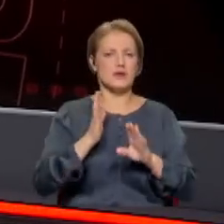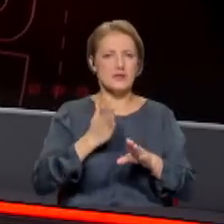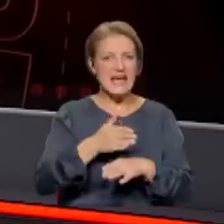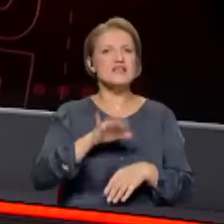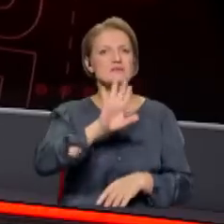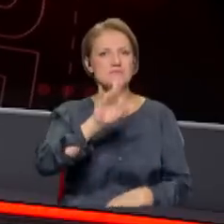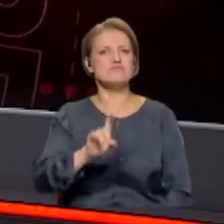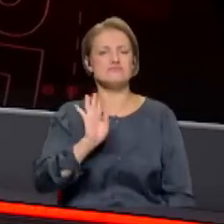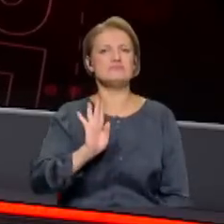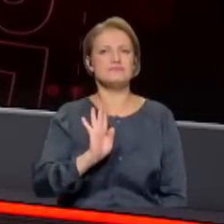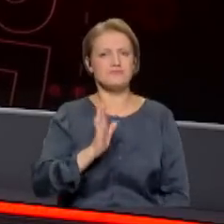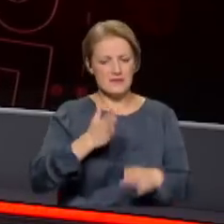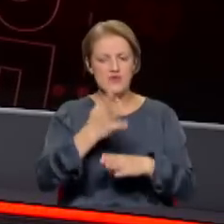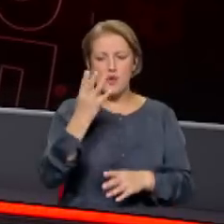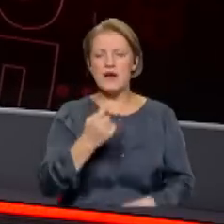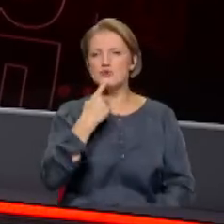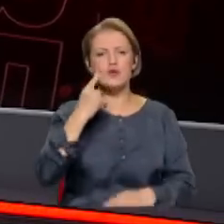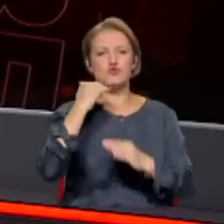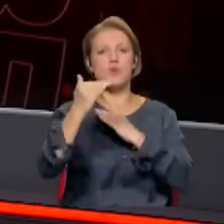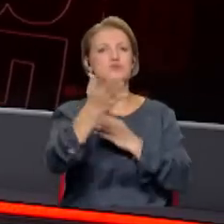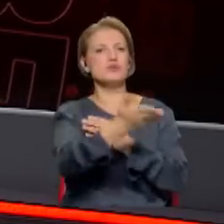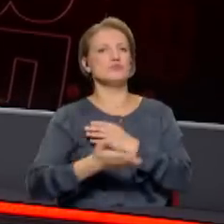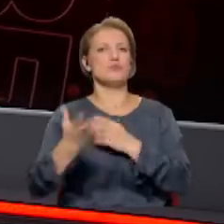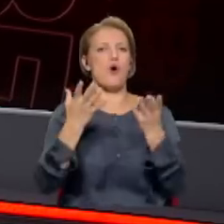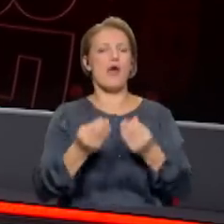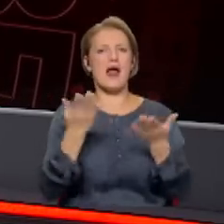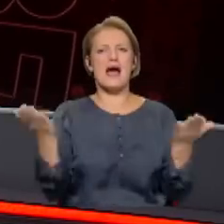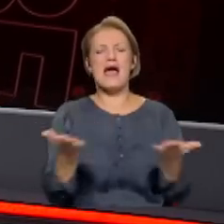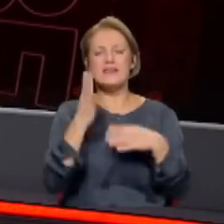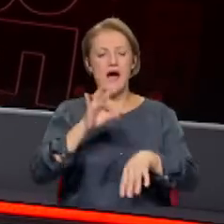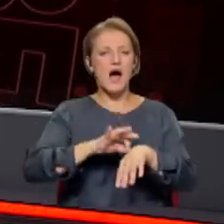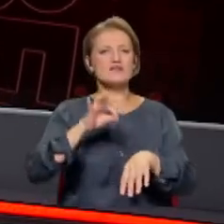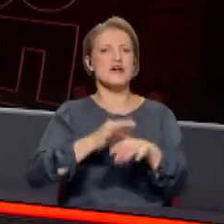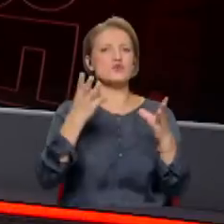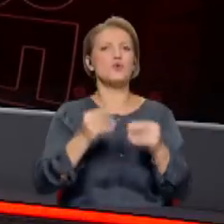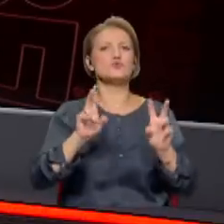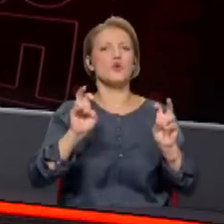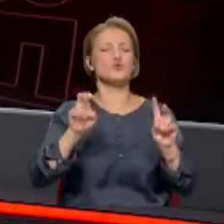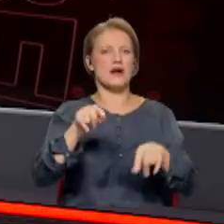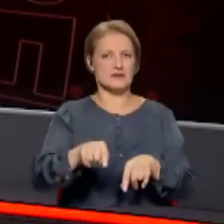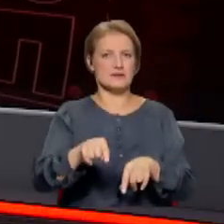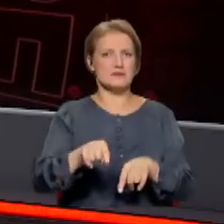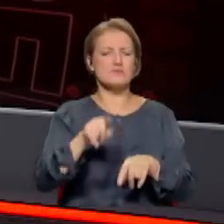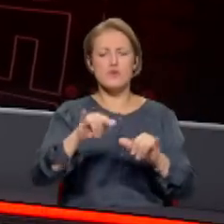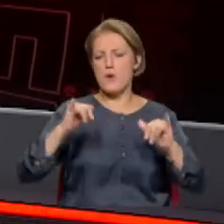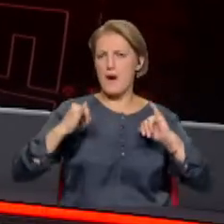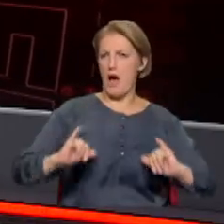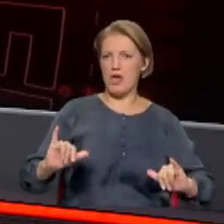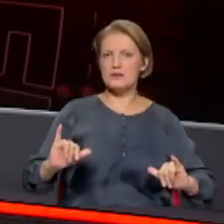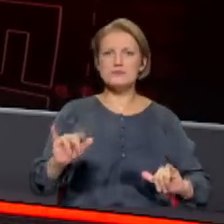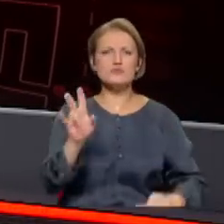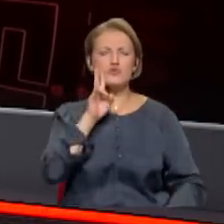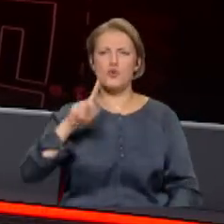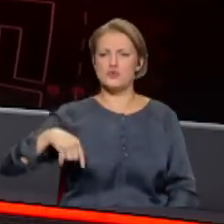mi? Esas olarak söyleyeceğim, toplum olarak en hassas olduğumuz konulardan birinde bu rahatlık